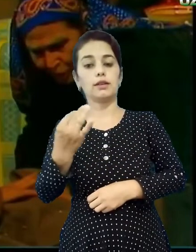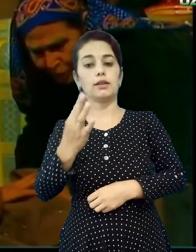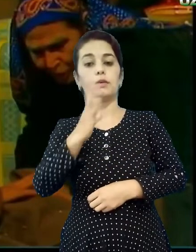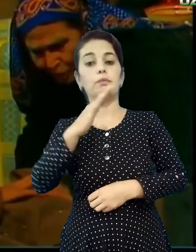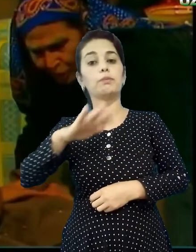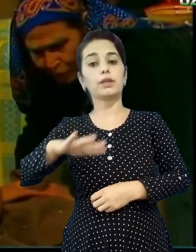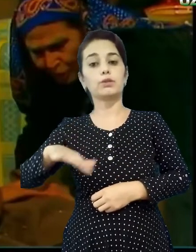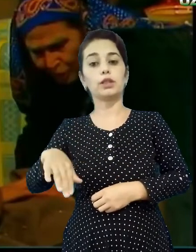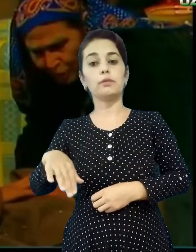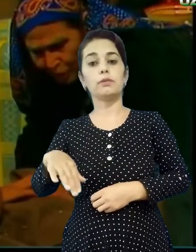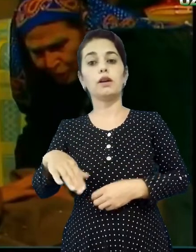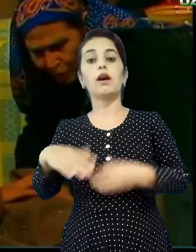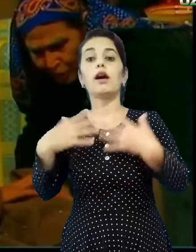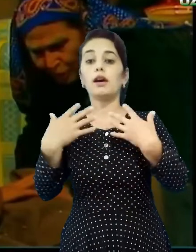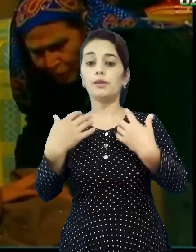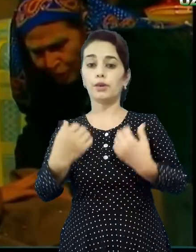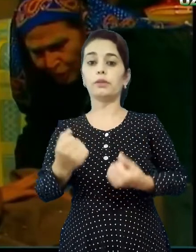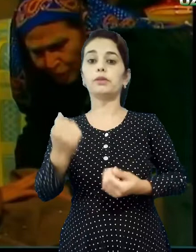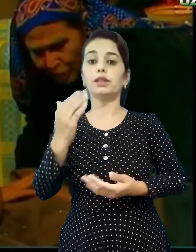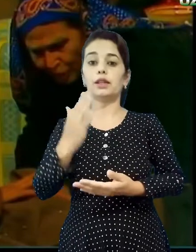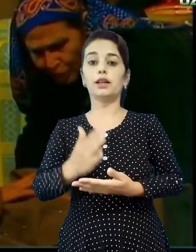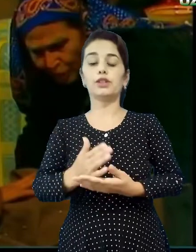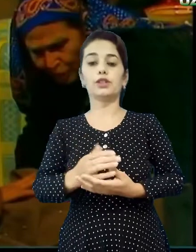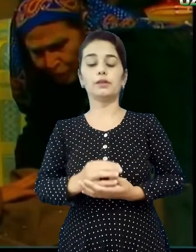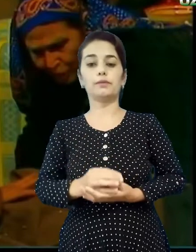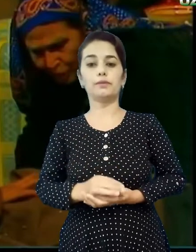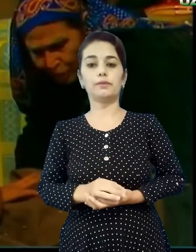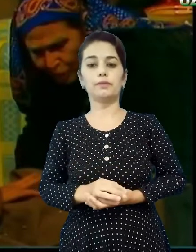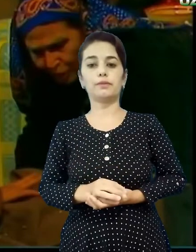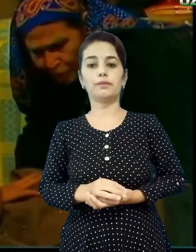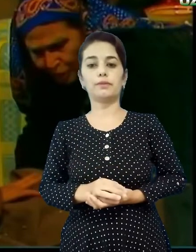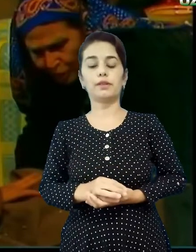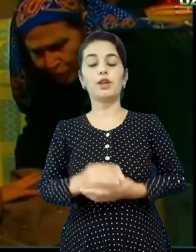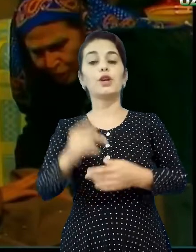Qiziq. Bir pas o'tib, ahvolim yengillashdi.